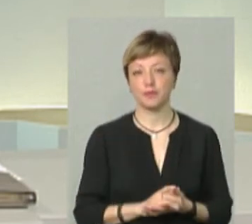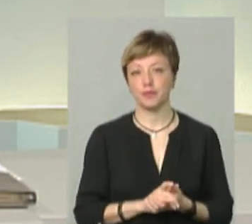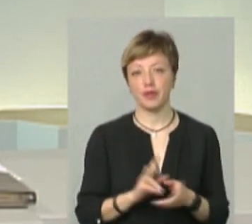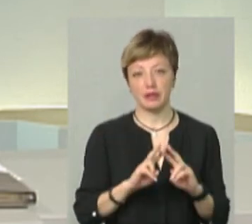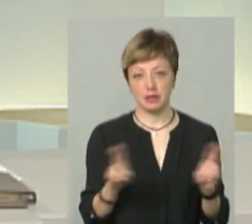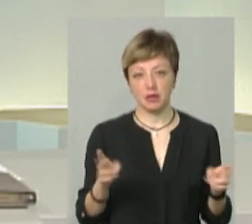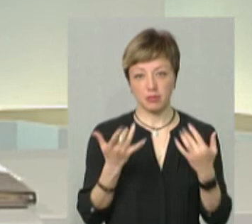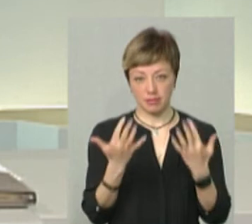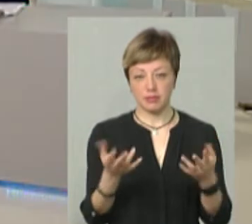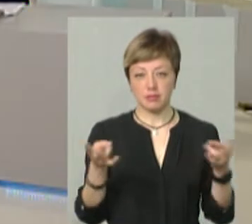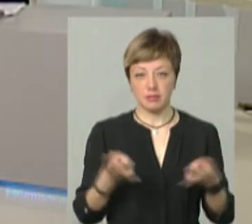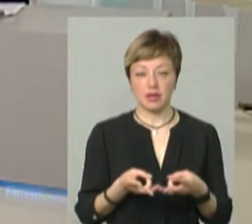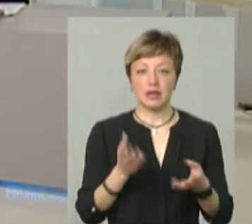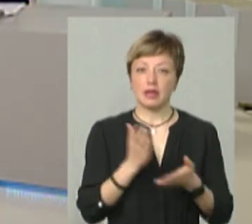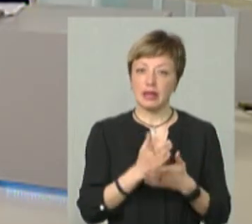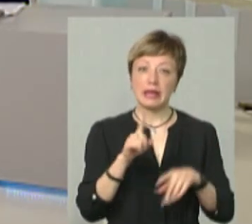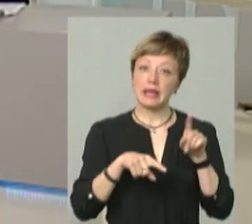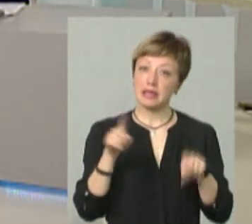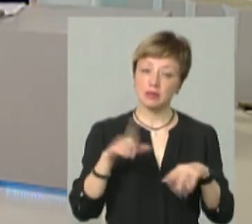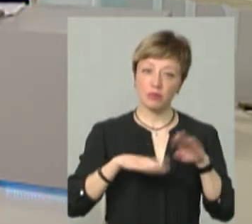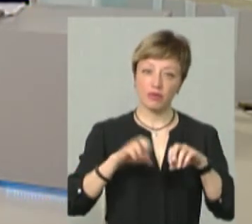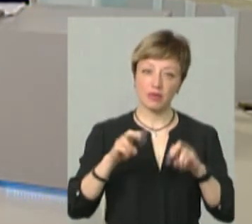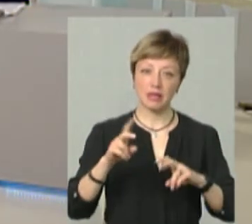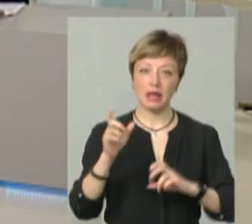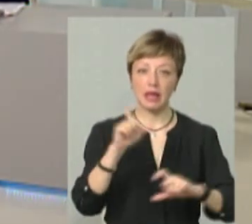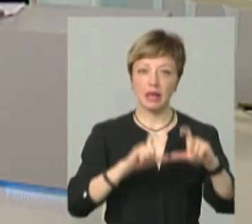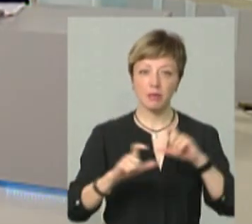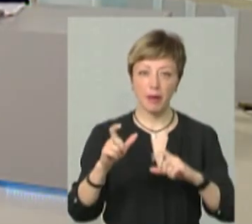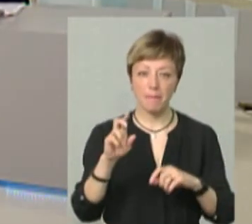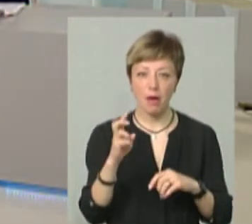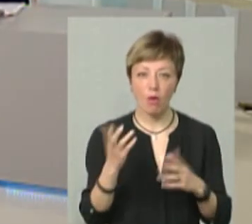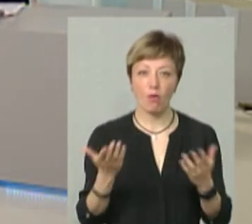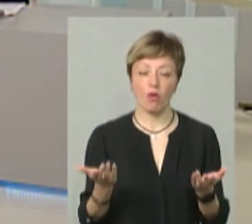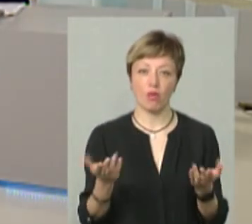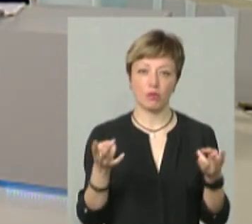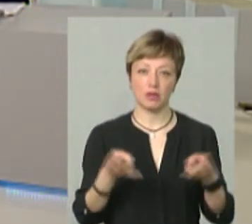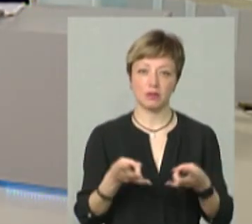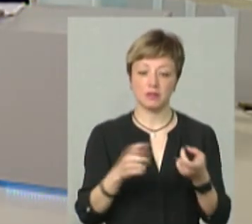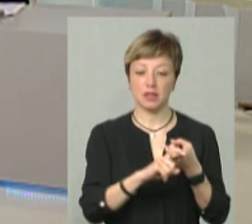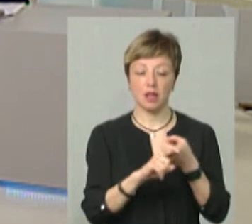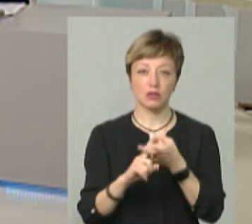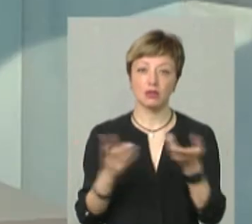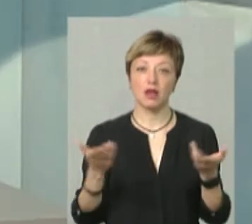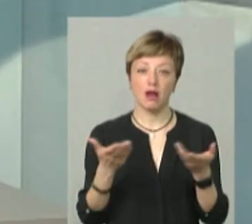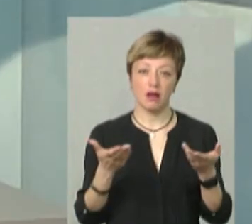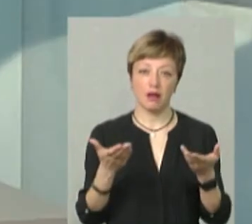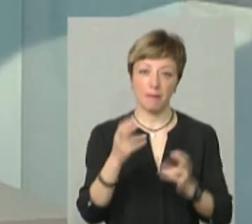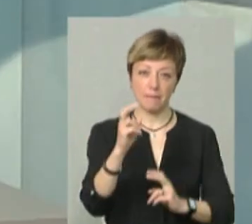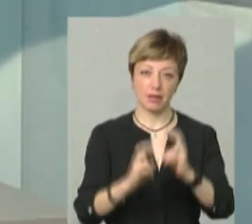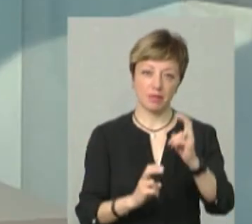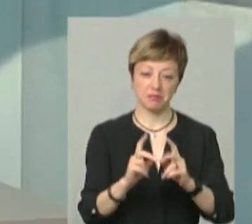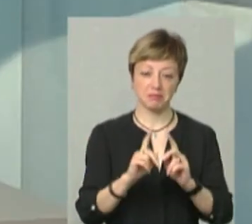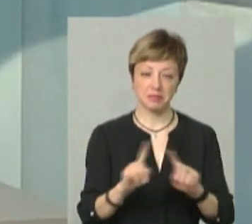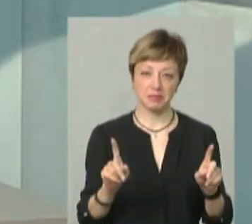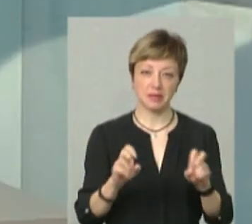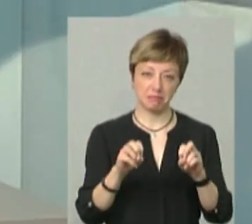само були затребовані. Є рідкісні професії, там хімік-біолог потрібний, ну, в залежності від підприємства,